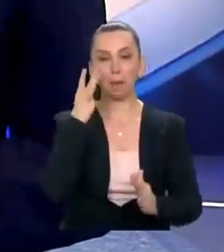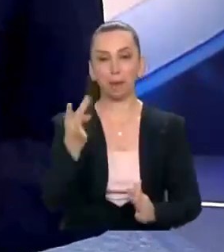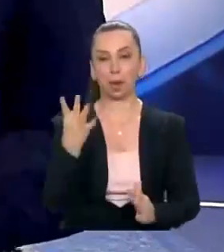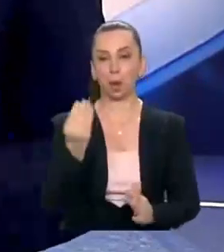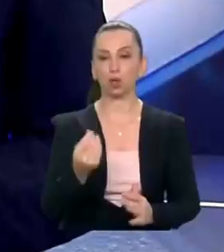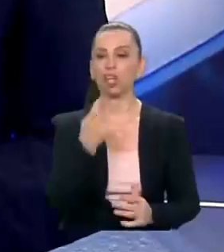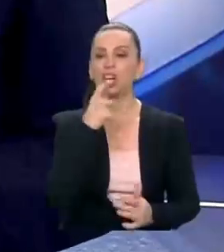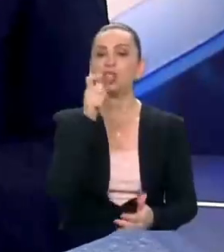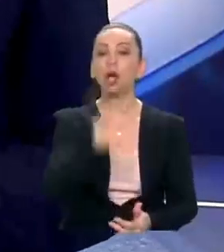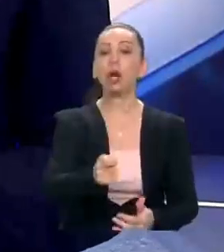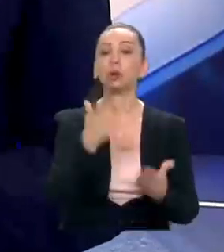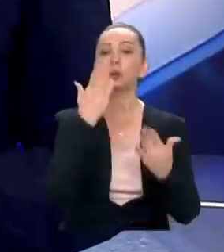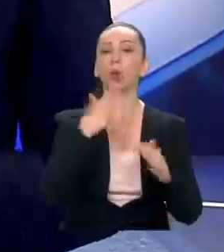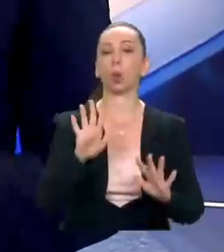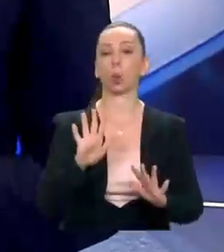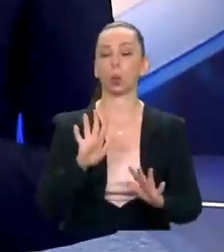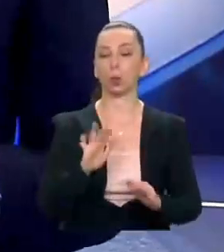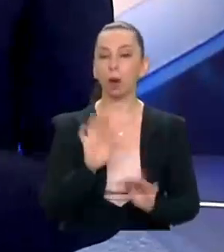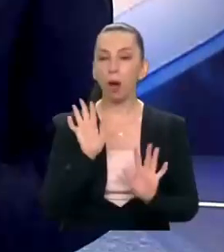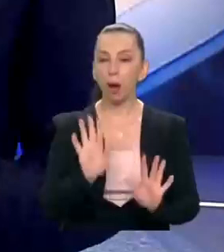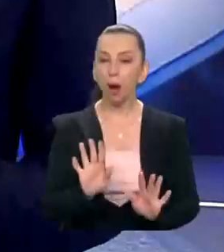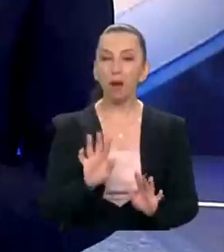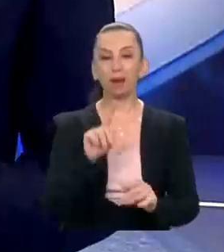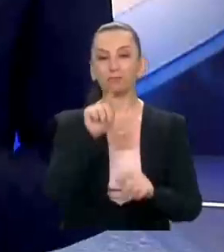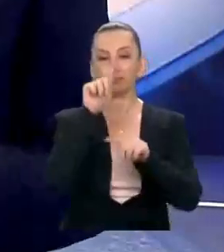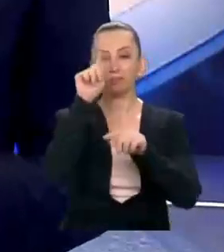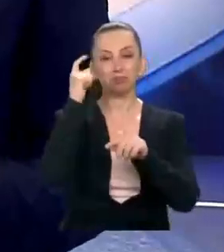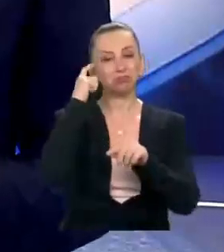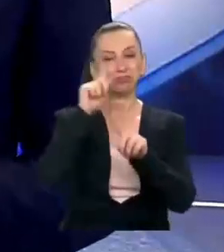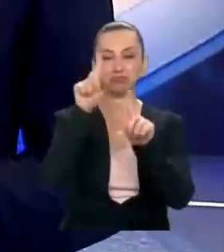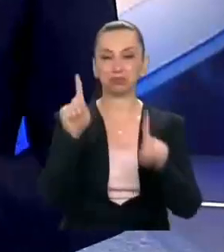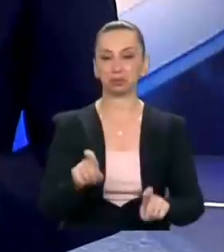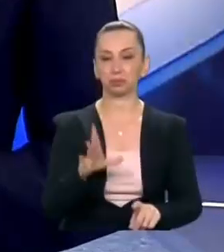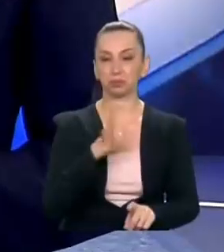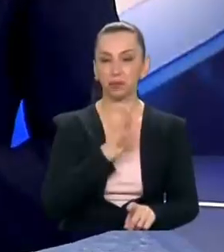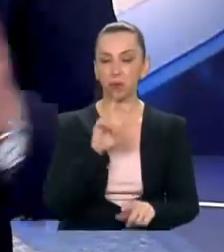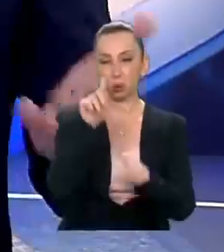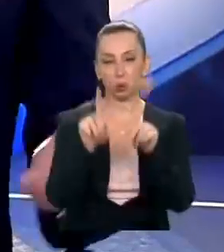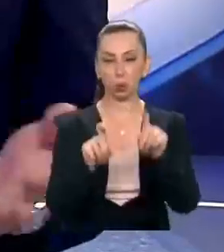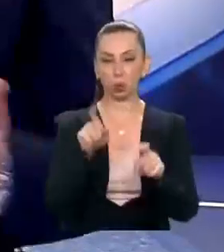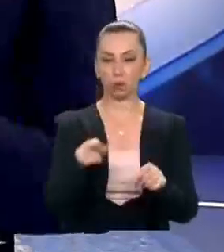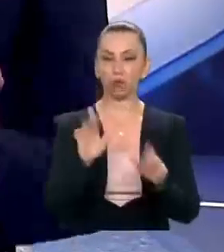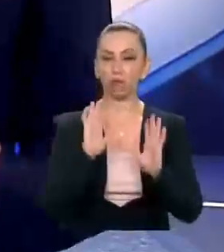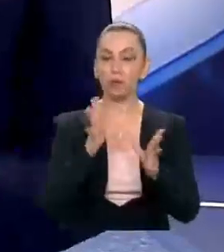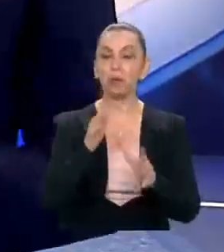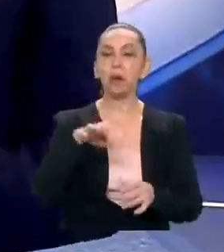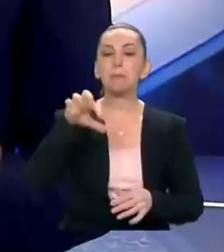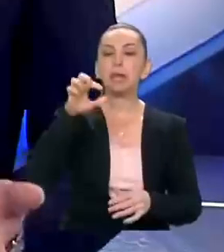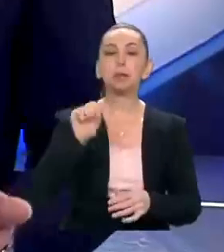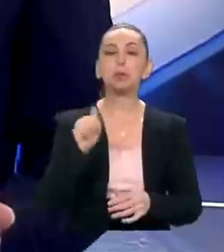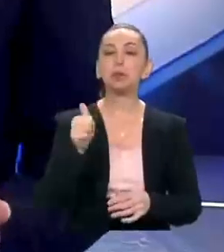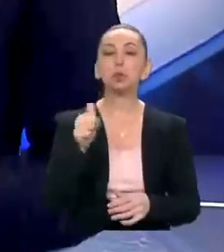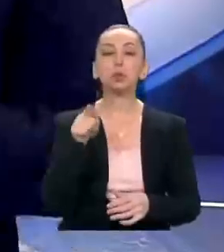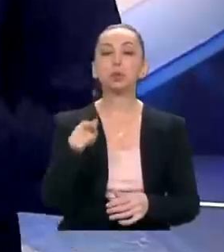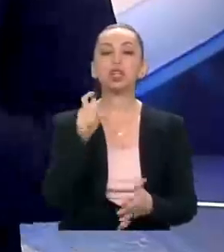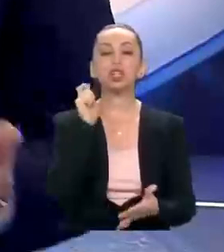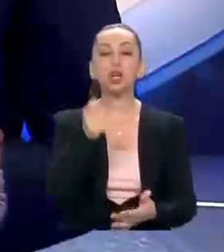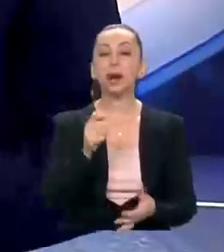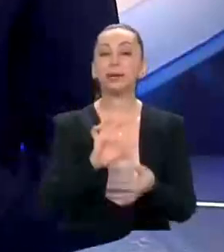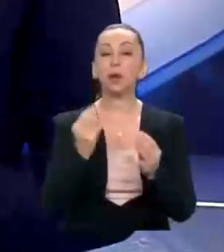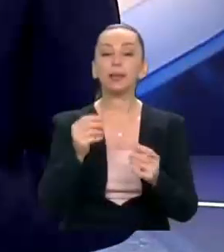yaş şartı olmayacak O kesin ama bir takım soru işaretleri de var hala mesela prim gün sayısı şartı ne olacak